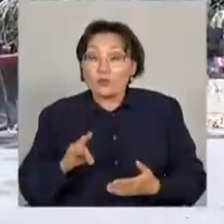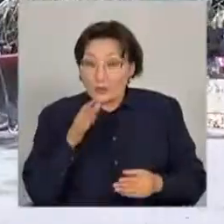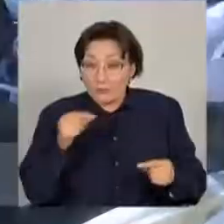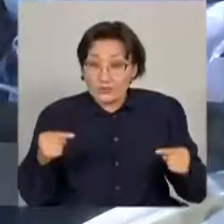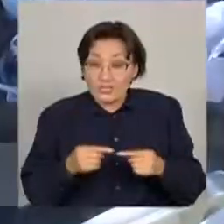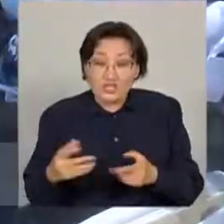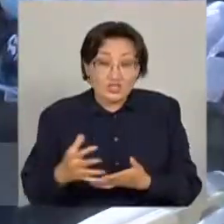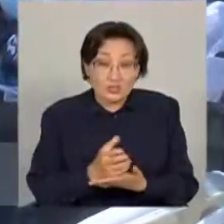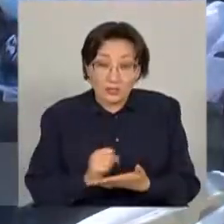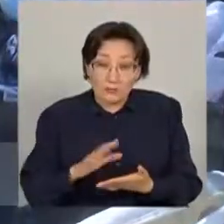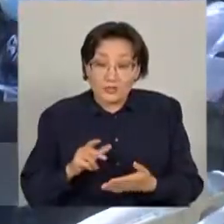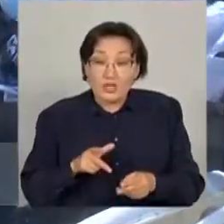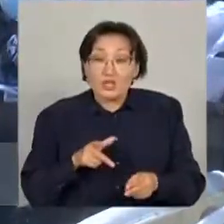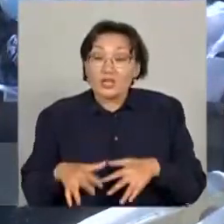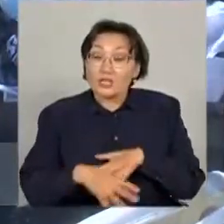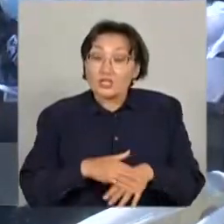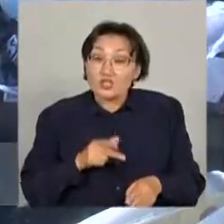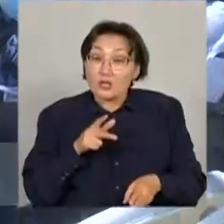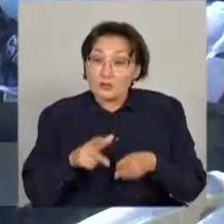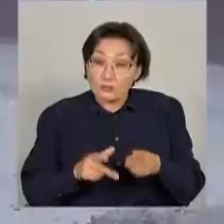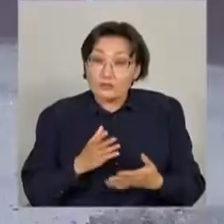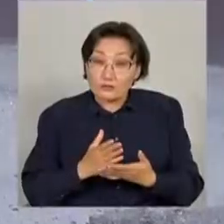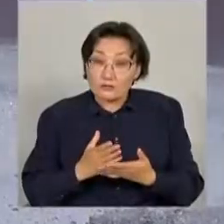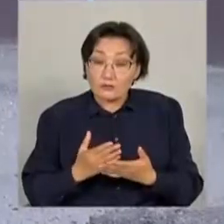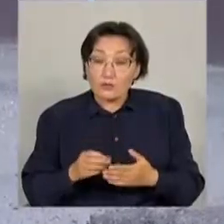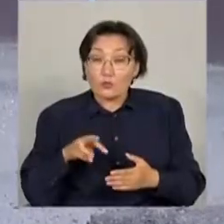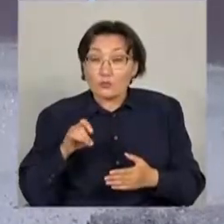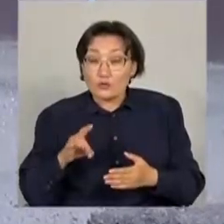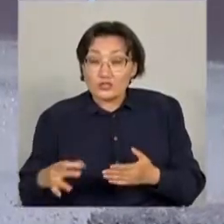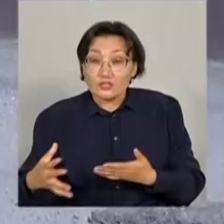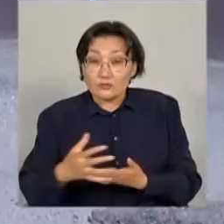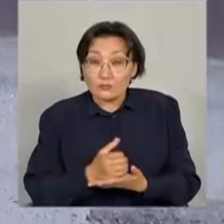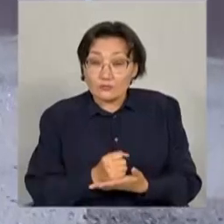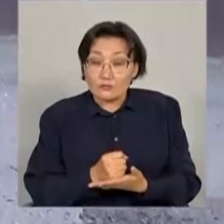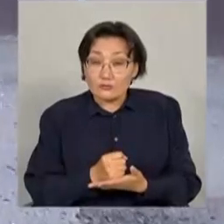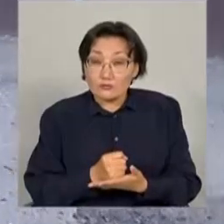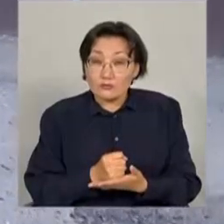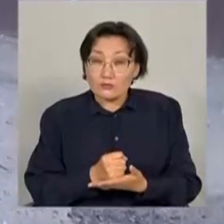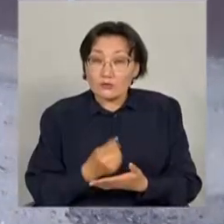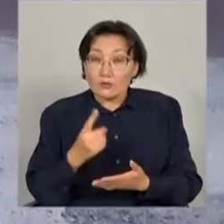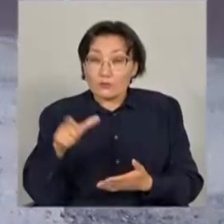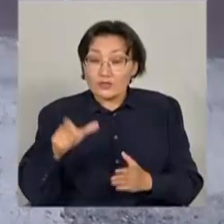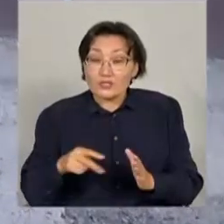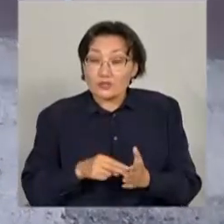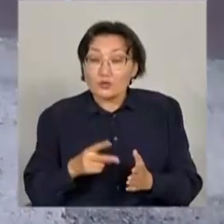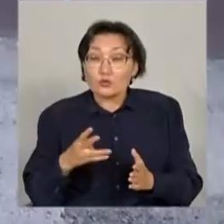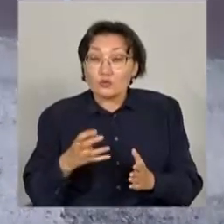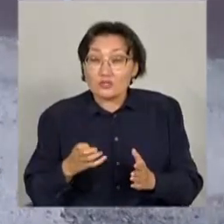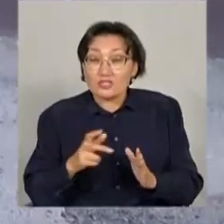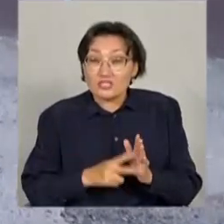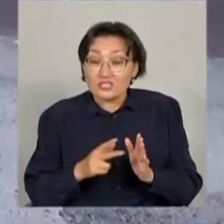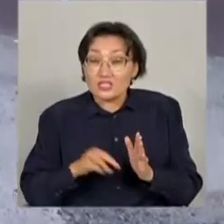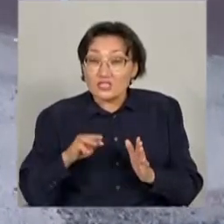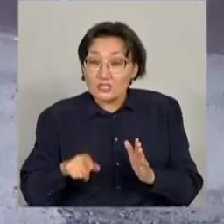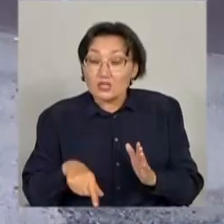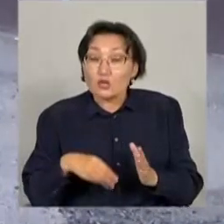уақытылы шығарылмай жатыр деп жұрт наразылық білдіруде. Қоқыс шығару тарифі қазір екі есе артты. Бір адамның құны 480 теңге